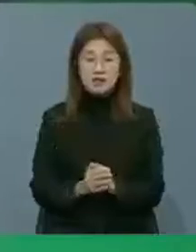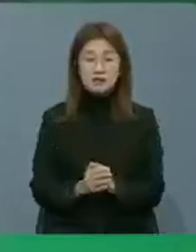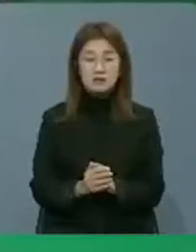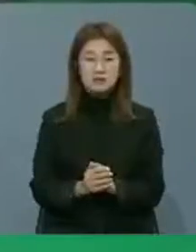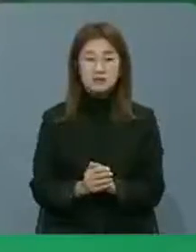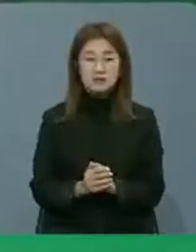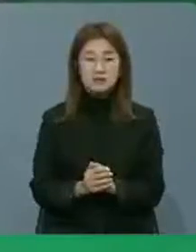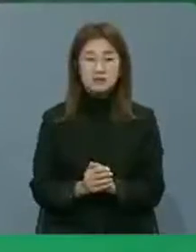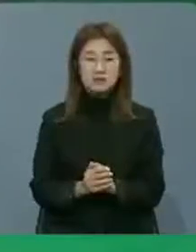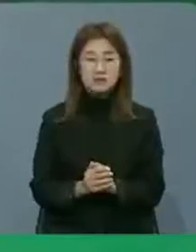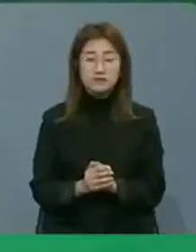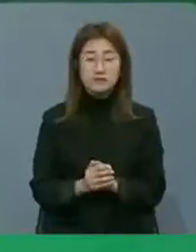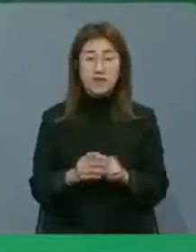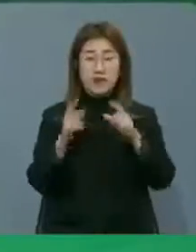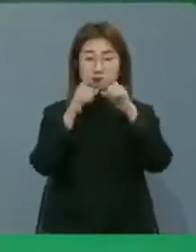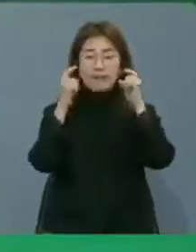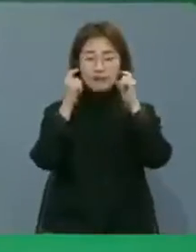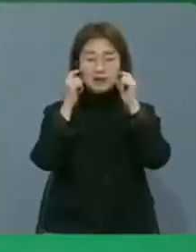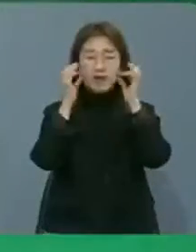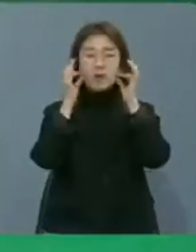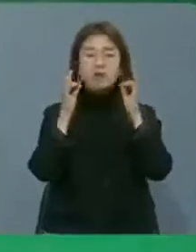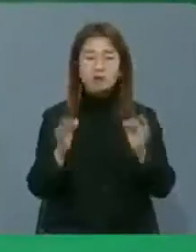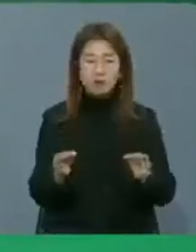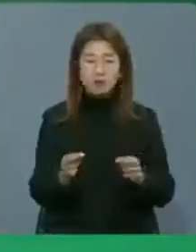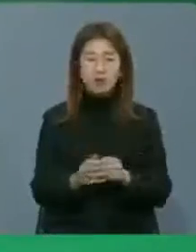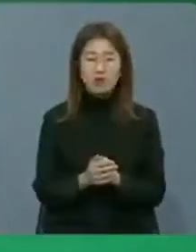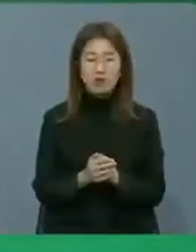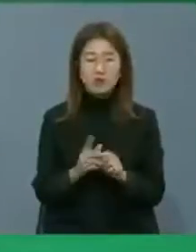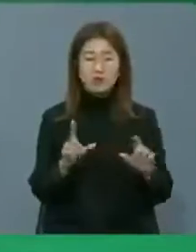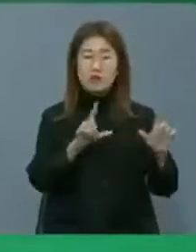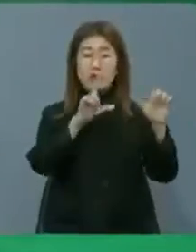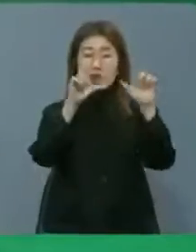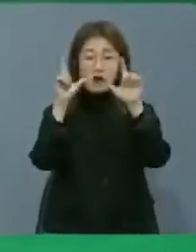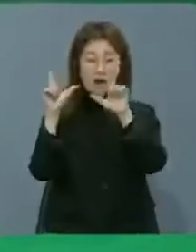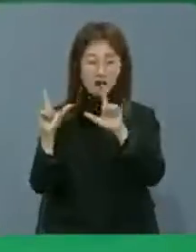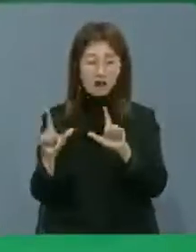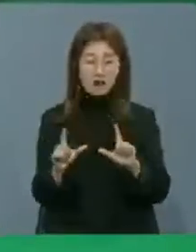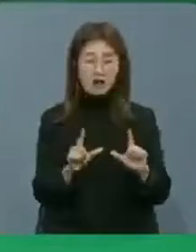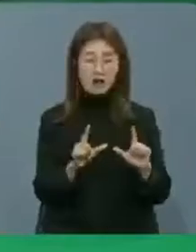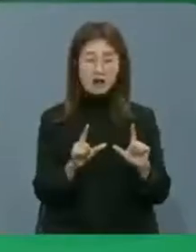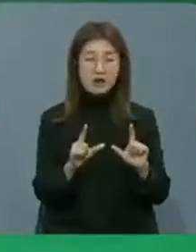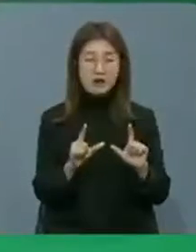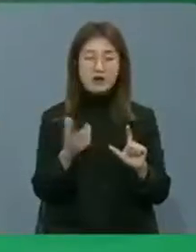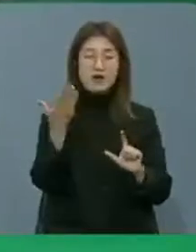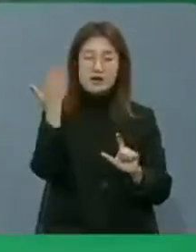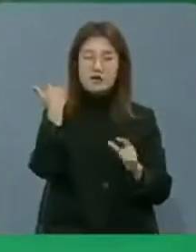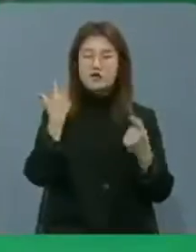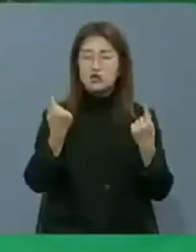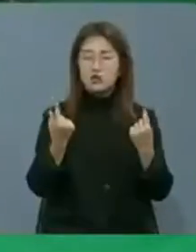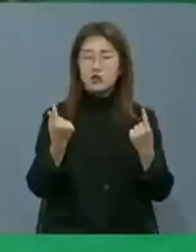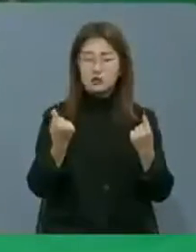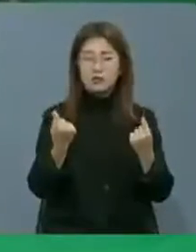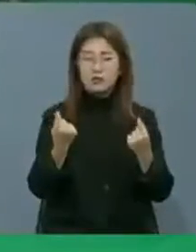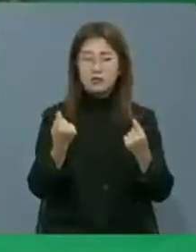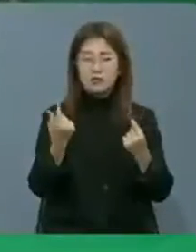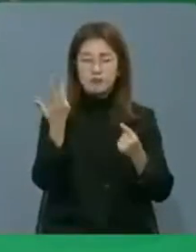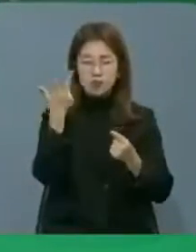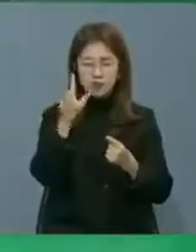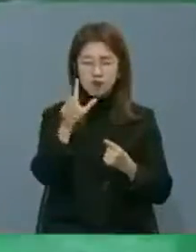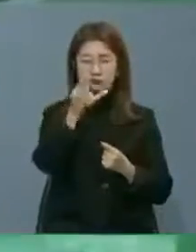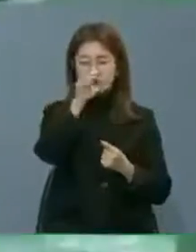아무래도 마스크 롤 벗어야 줘 그래서 한 생활을 예전처럼 했으면